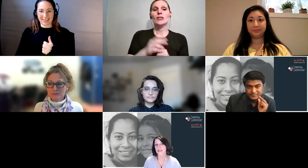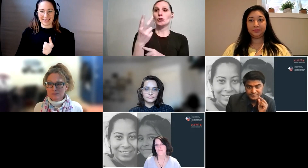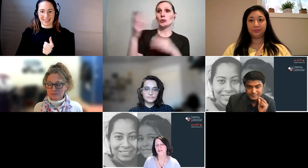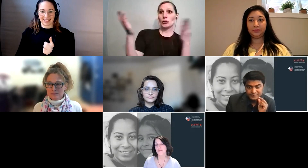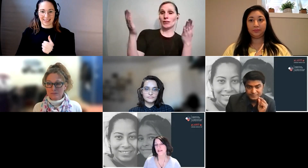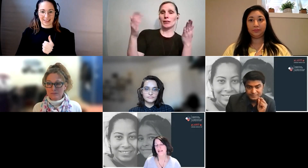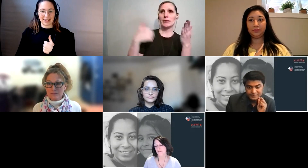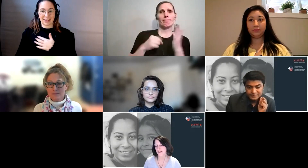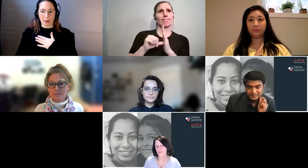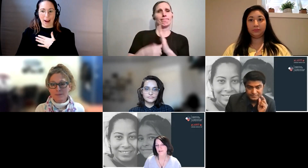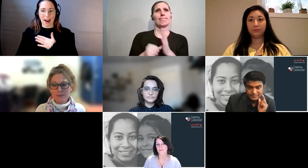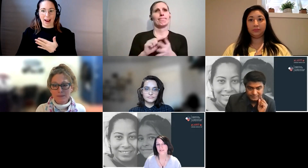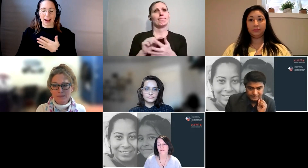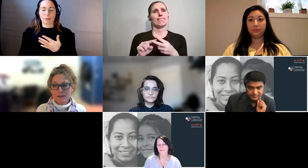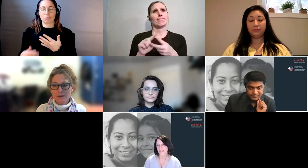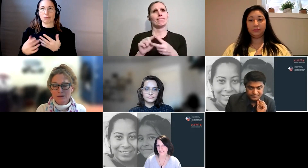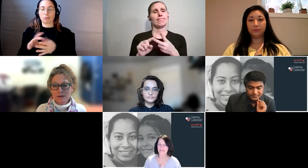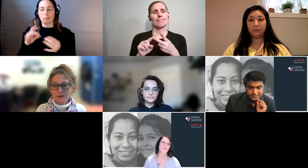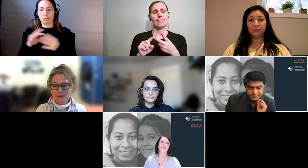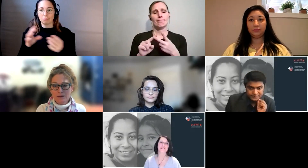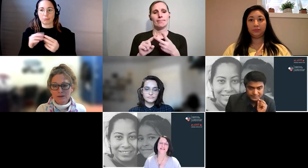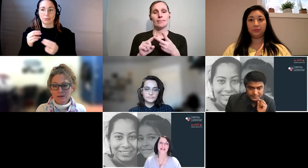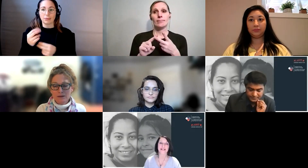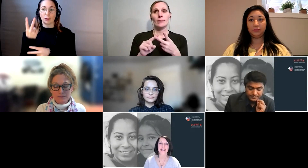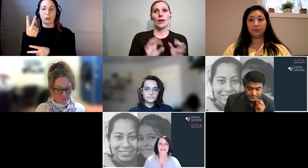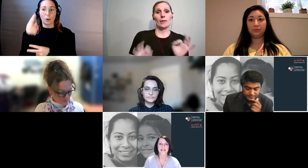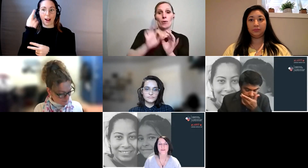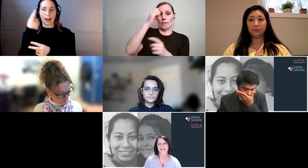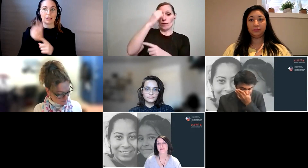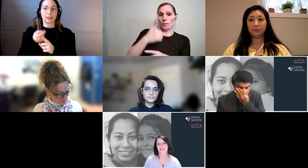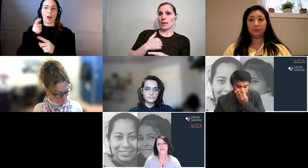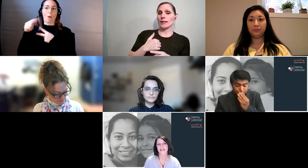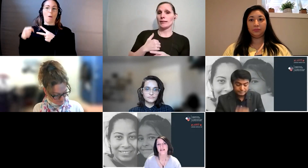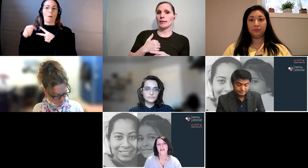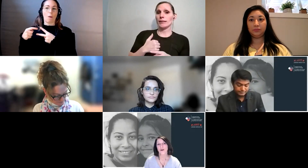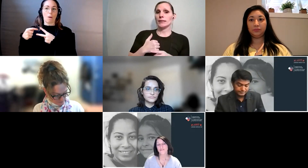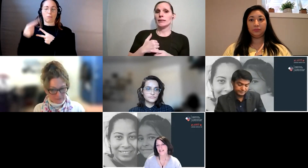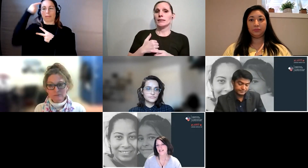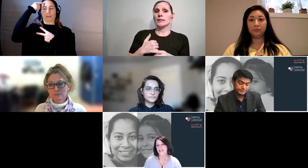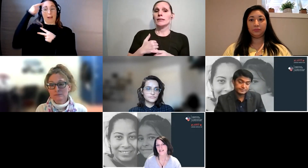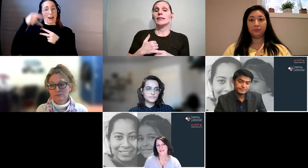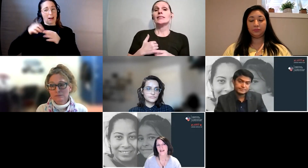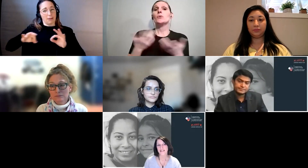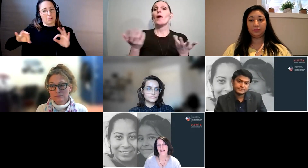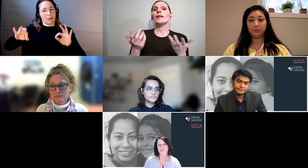Il y a deux sources qui me viennent à l'esprit, qui sont vitales.